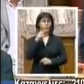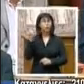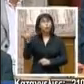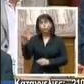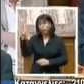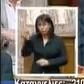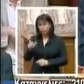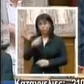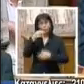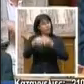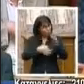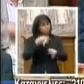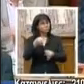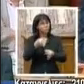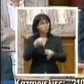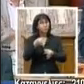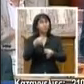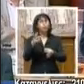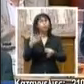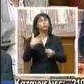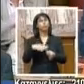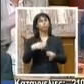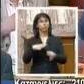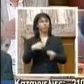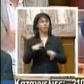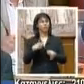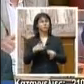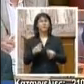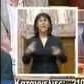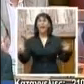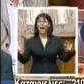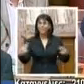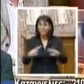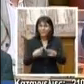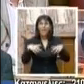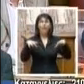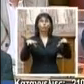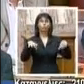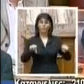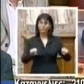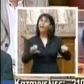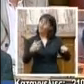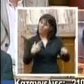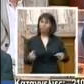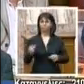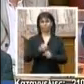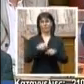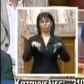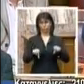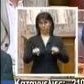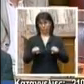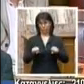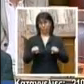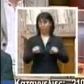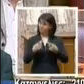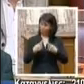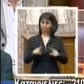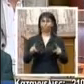δηλώσατε τότε ότι θέλετε να είστε ένας αντιεξουσιαστής στην εξουσία. Και